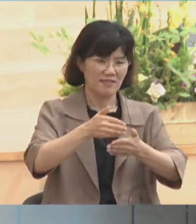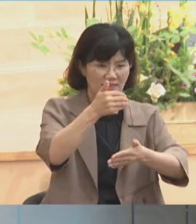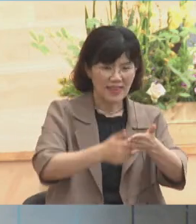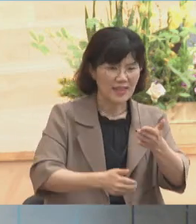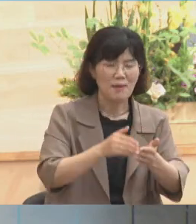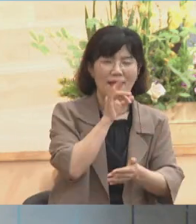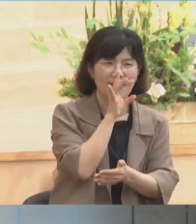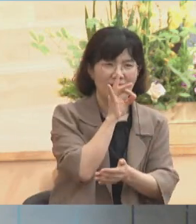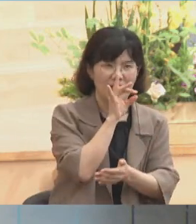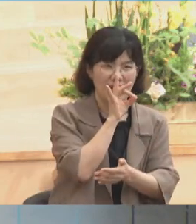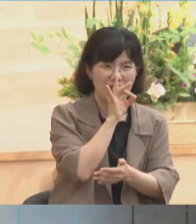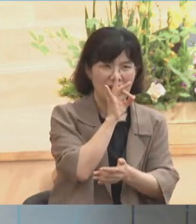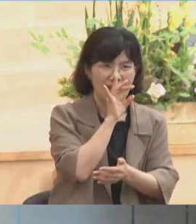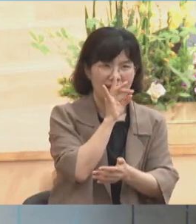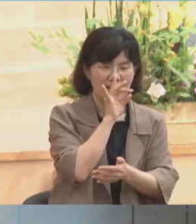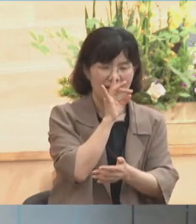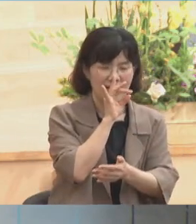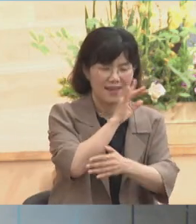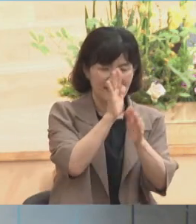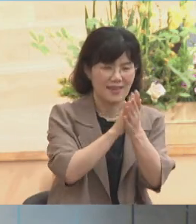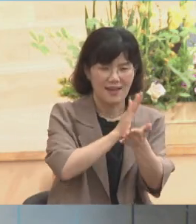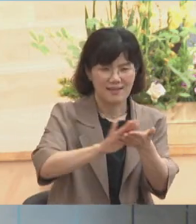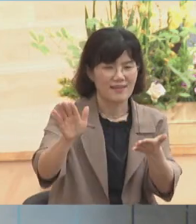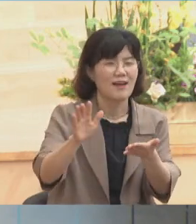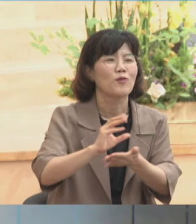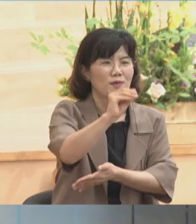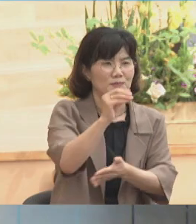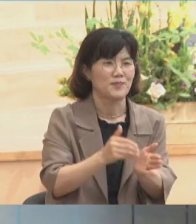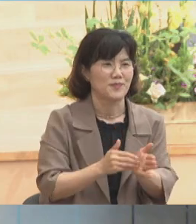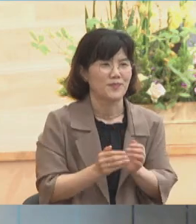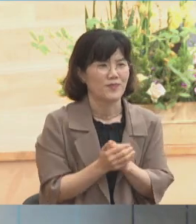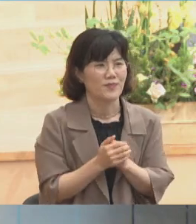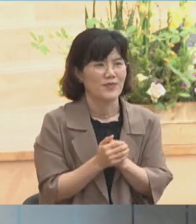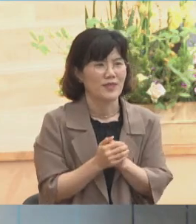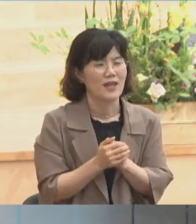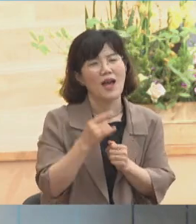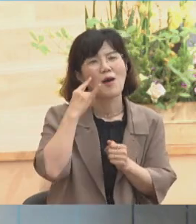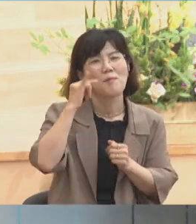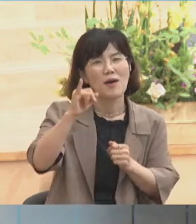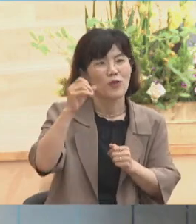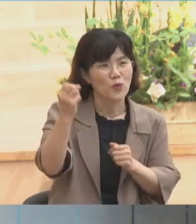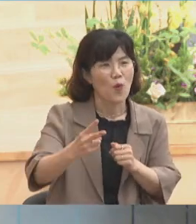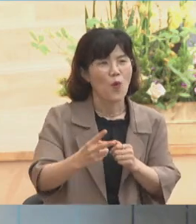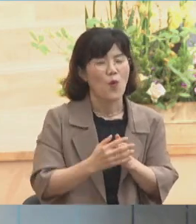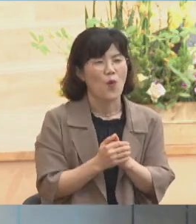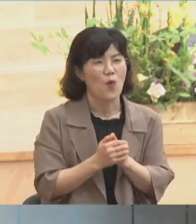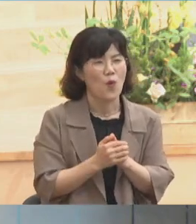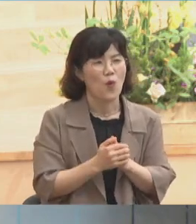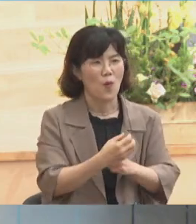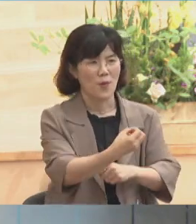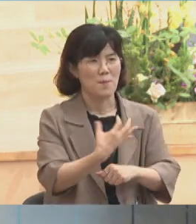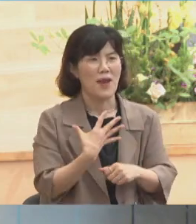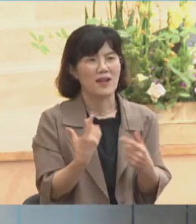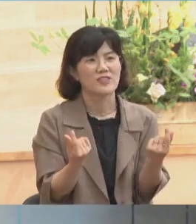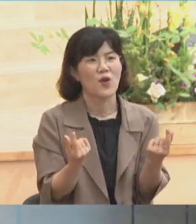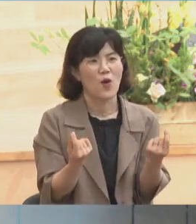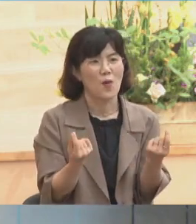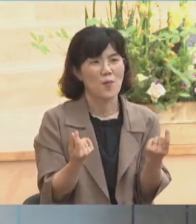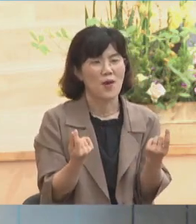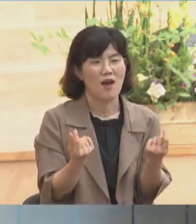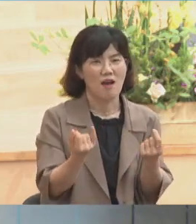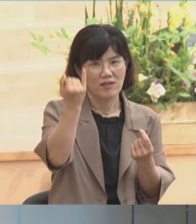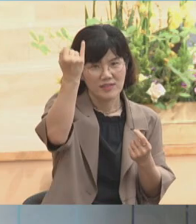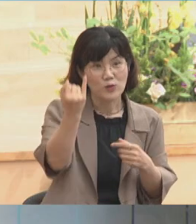안 된다고 남김없이 다 드시고 가셨습니다. 그리고 엄마는 또 내게 말한 것처럼